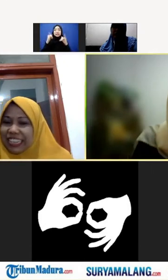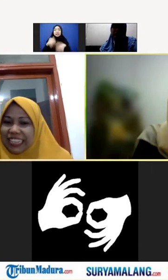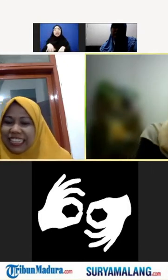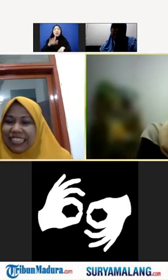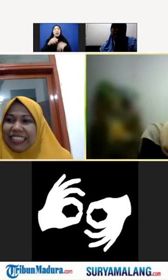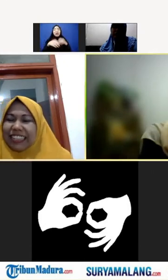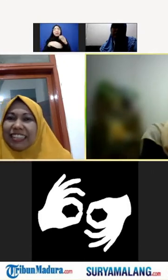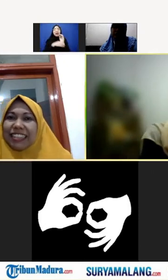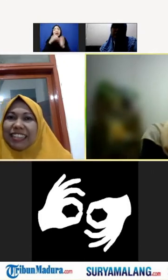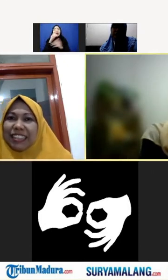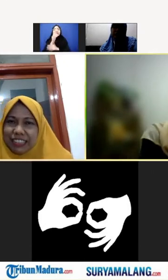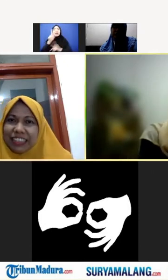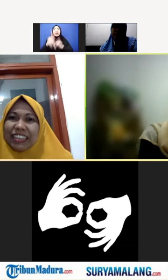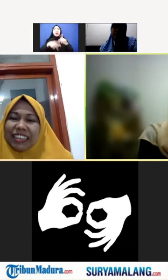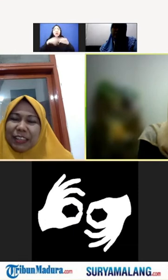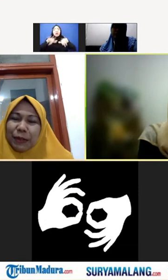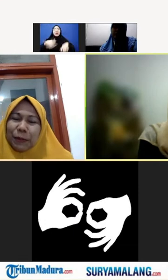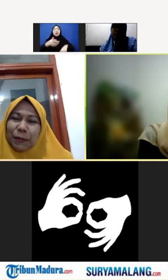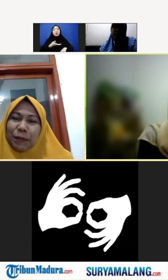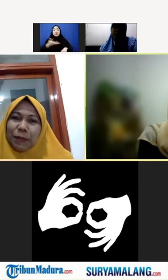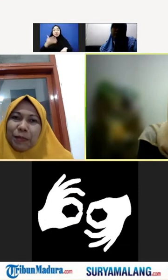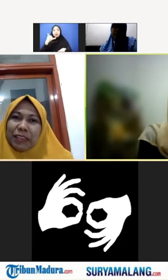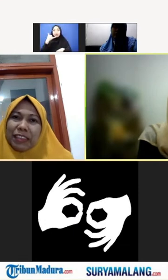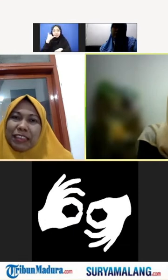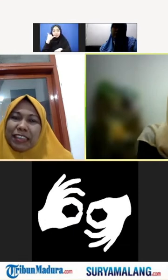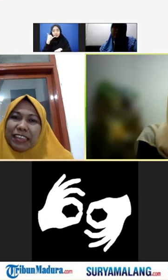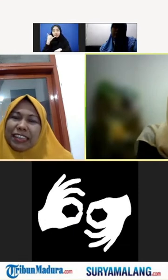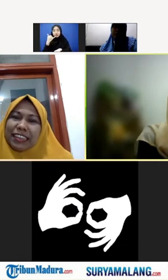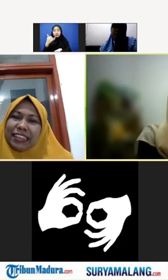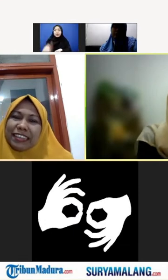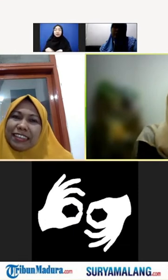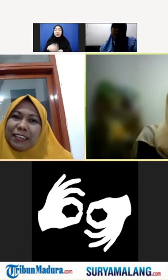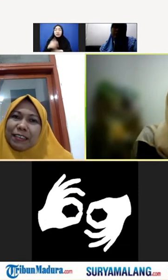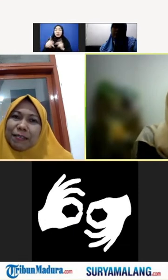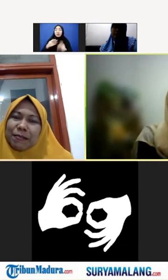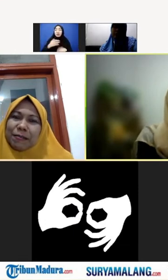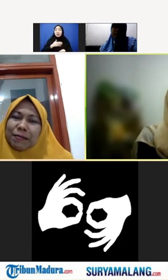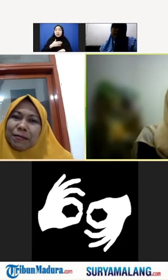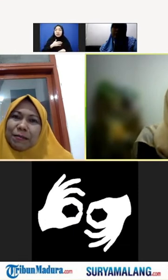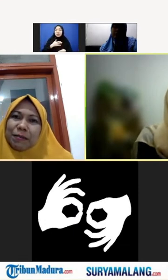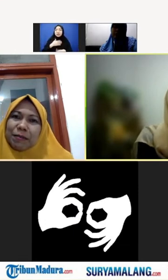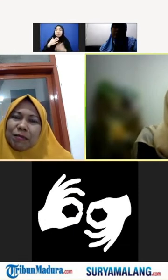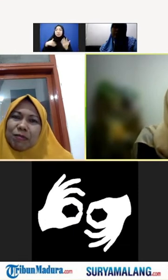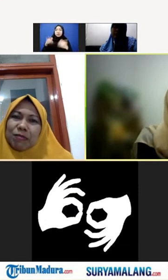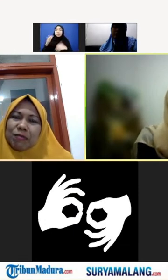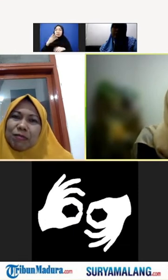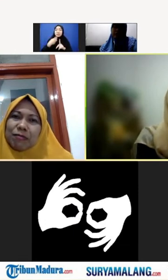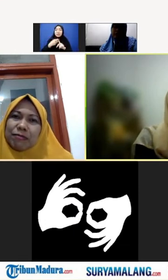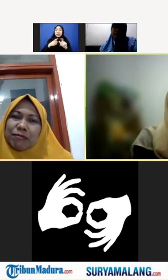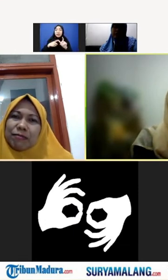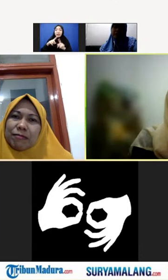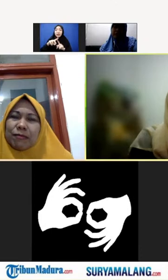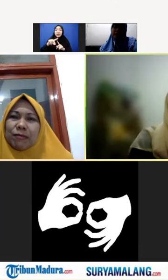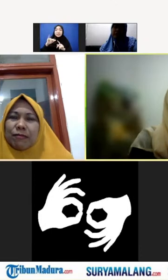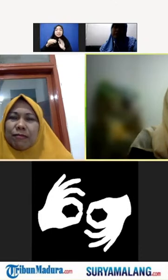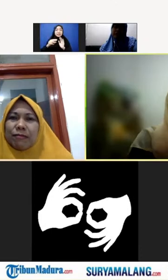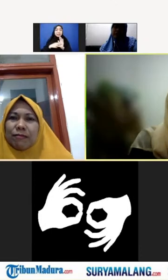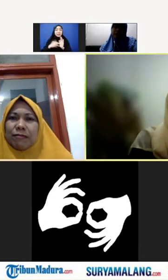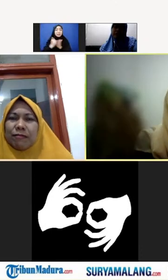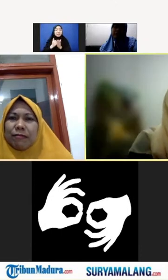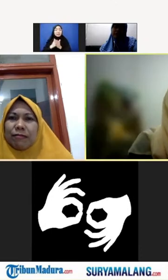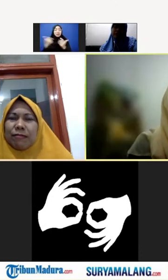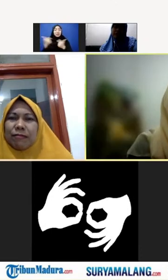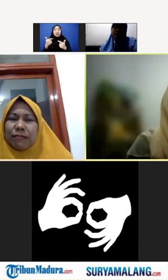anaknya lebih suka handphone. Aku kalau lebih ekstrim lagi, kalau memang sangat mengganggu, ya udah sekalian nggak usah